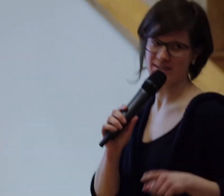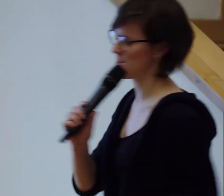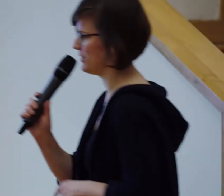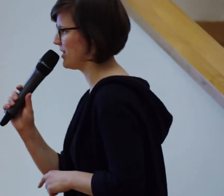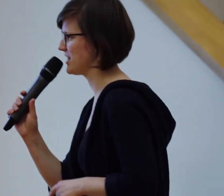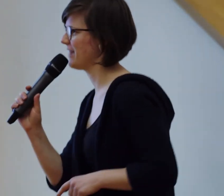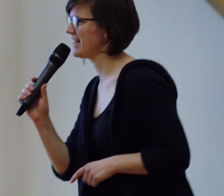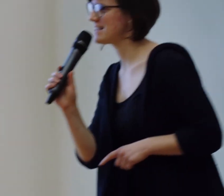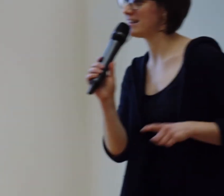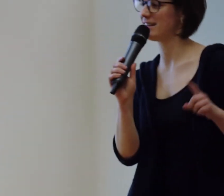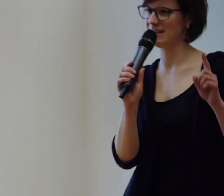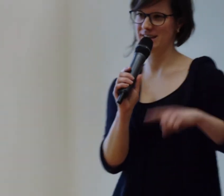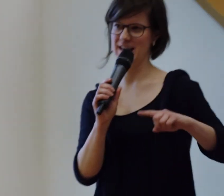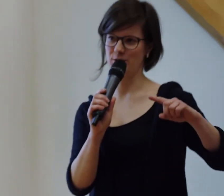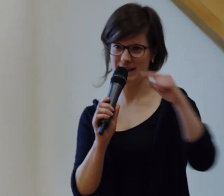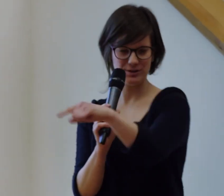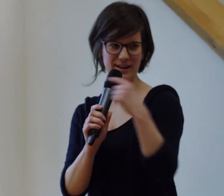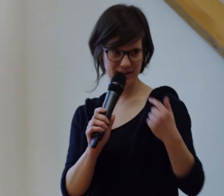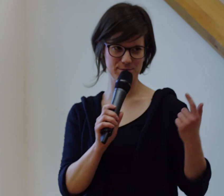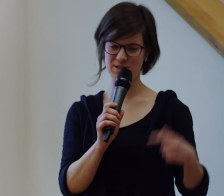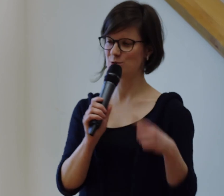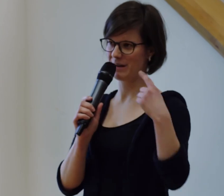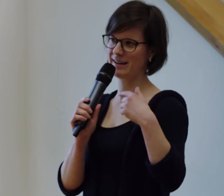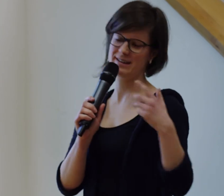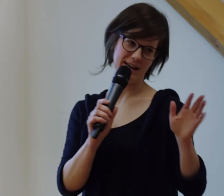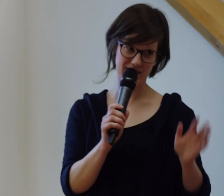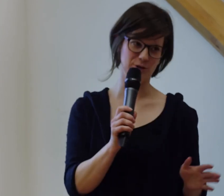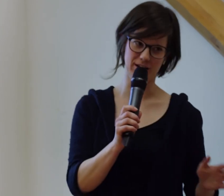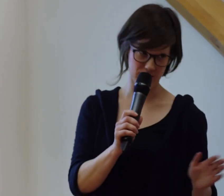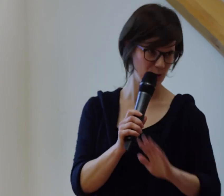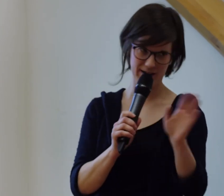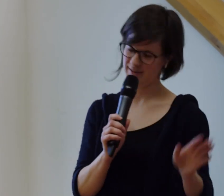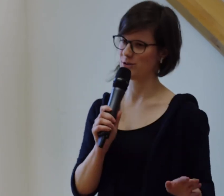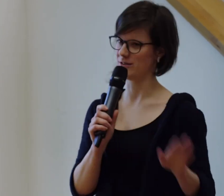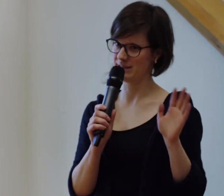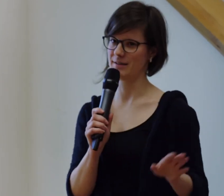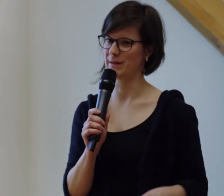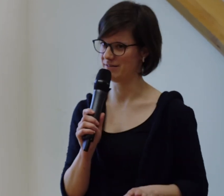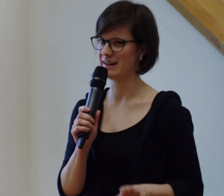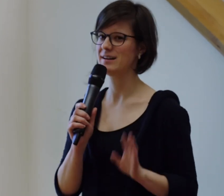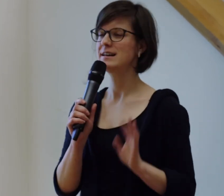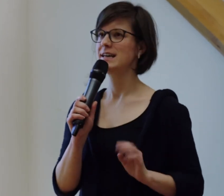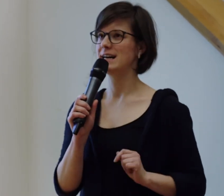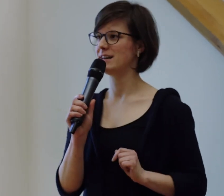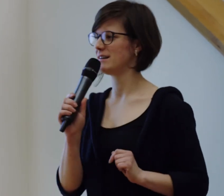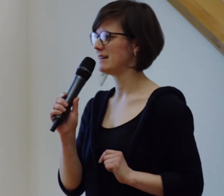To je samozřejmě důležitá věc. Jako je to tady přístupné, není to jednoduché, to je